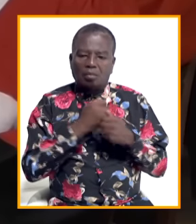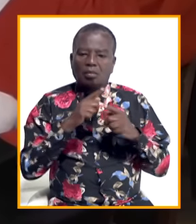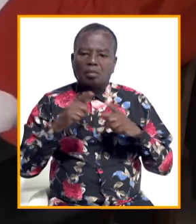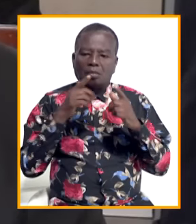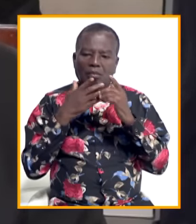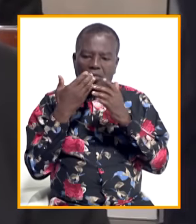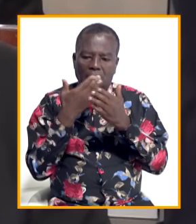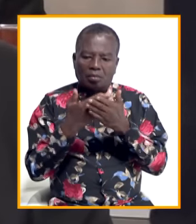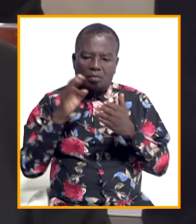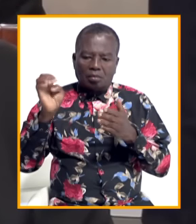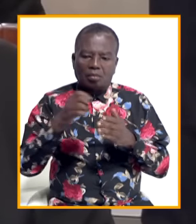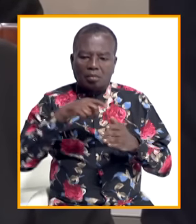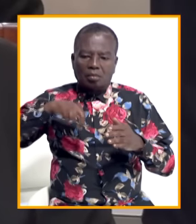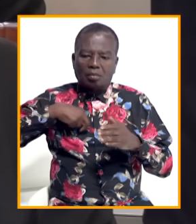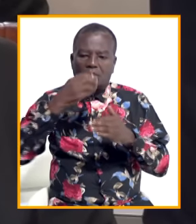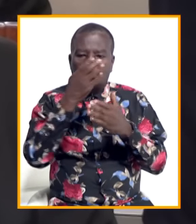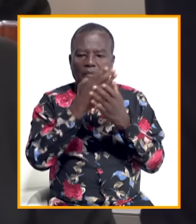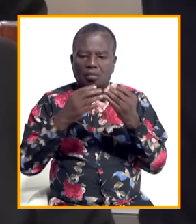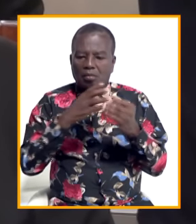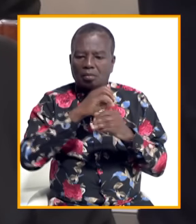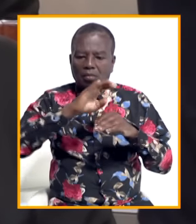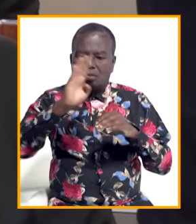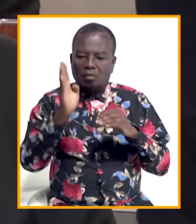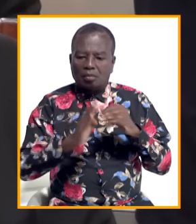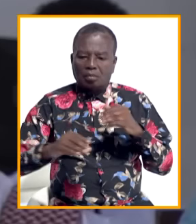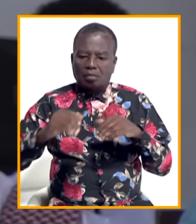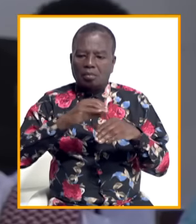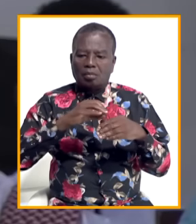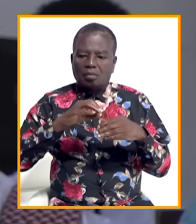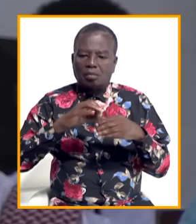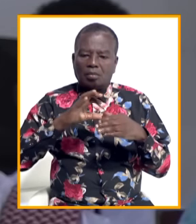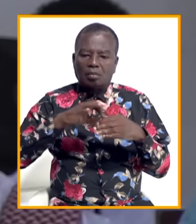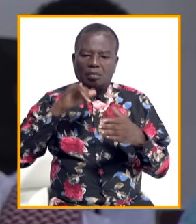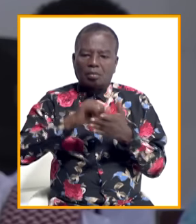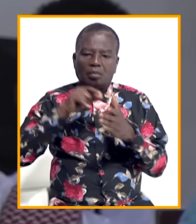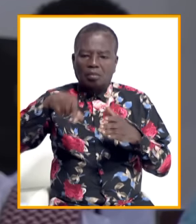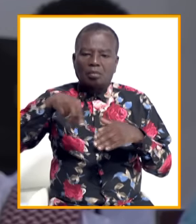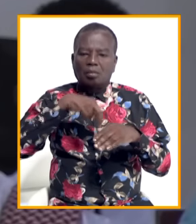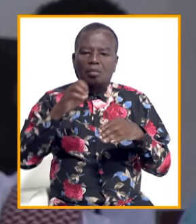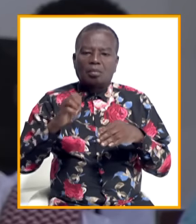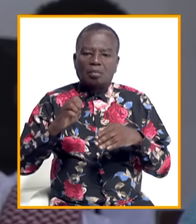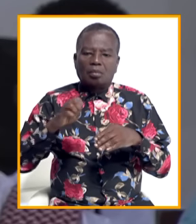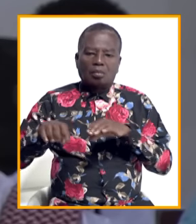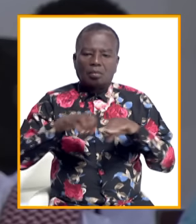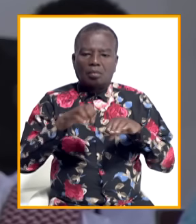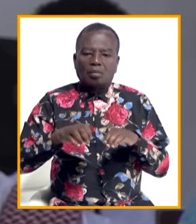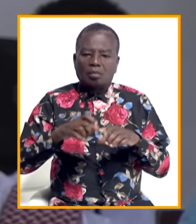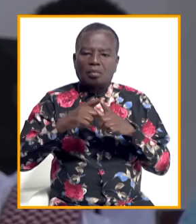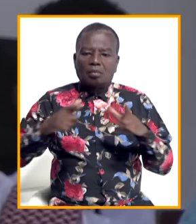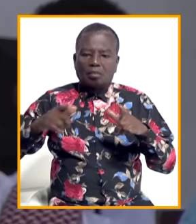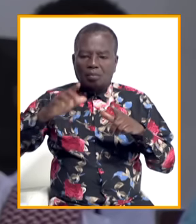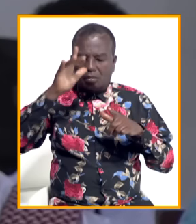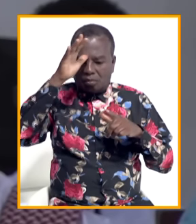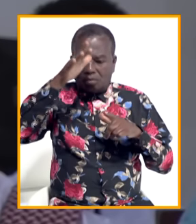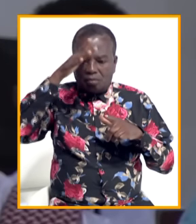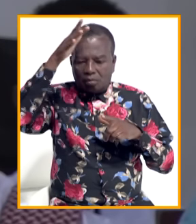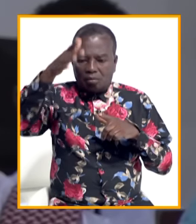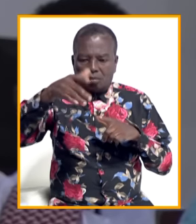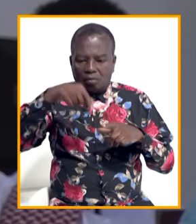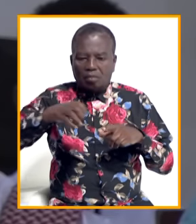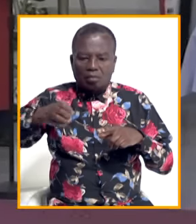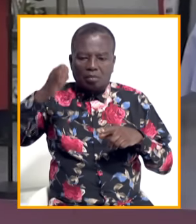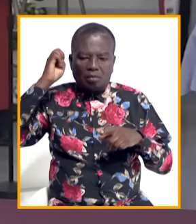gratitude, et nous ne manquerons jamais de rappeler sur des générations le grand homme que tu étais, le grand-père extraordinaire